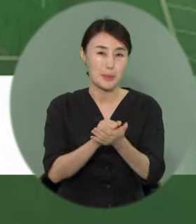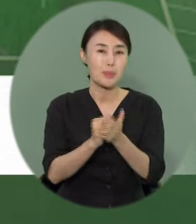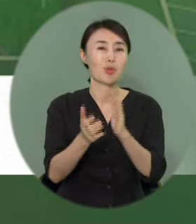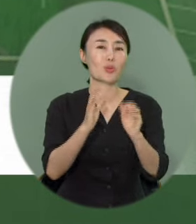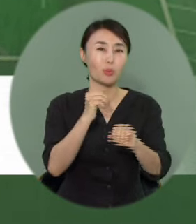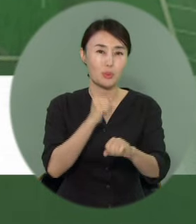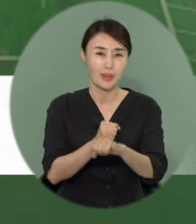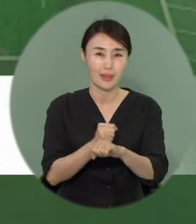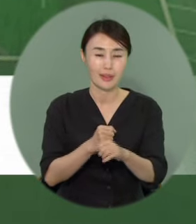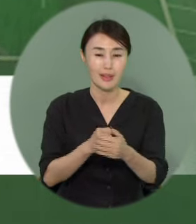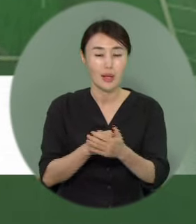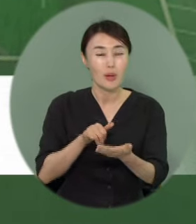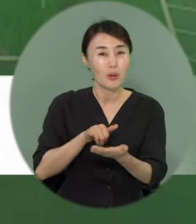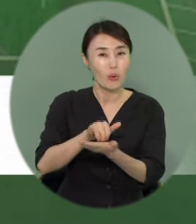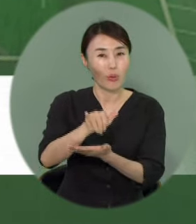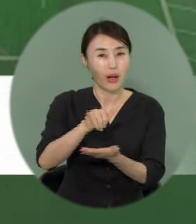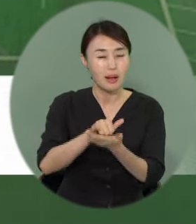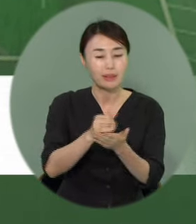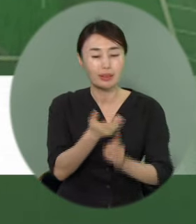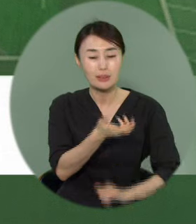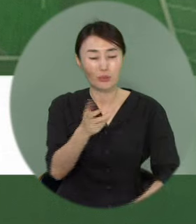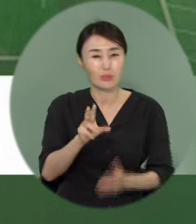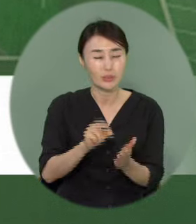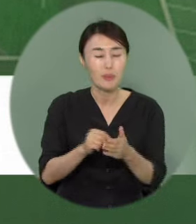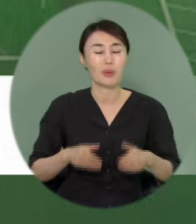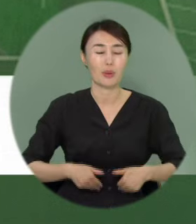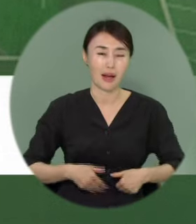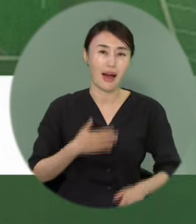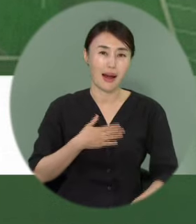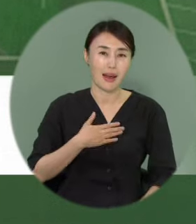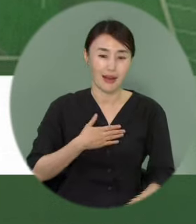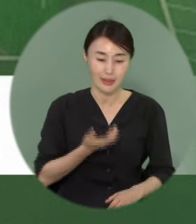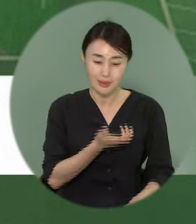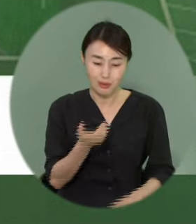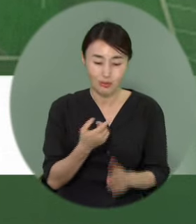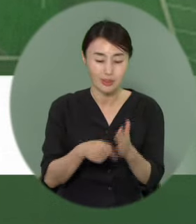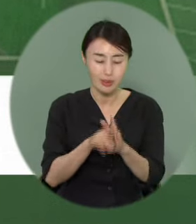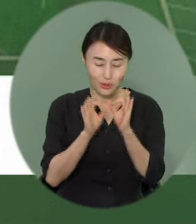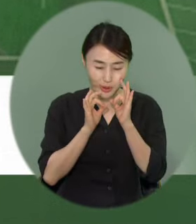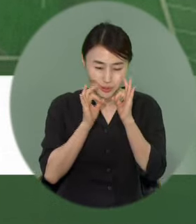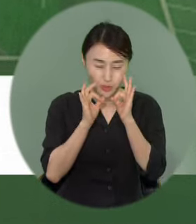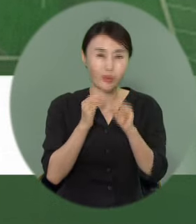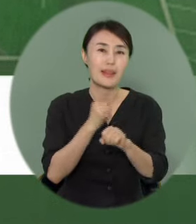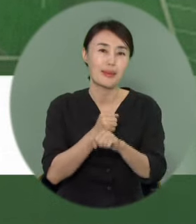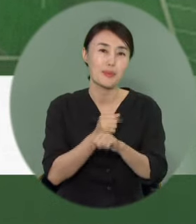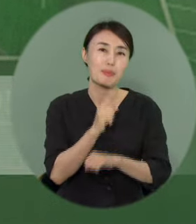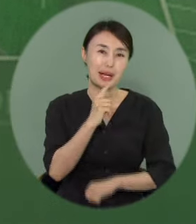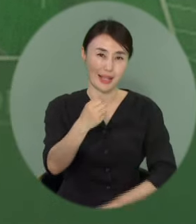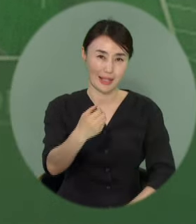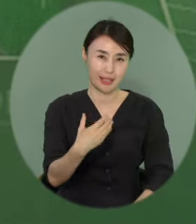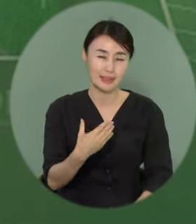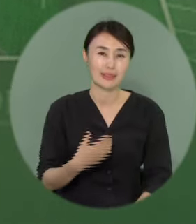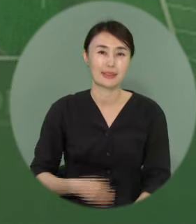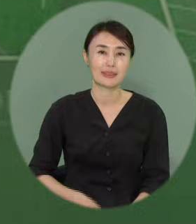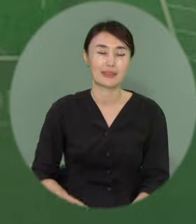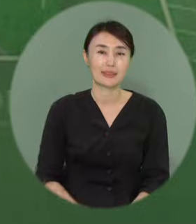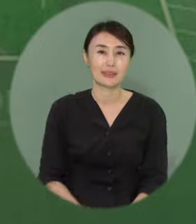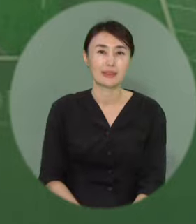광주 군공항 이전 필요성에 공감한다면서 이전을 위해 열심히 노력하겠다고 말했습니다. 이어서 송정근